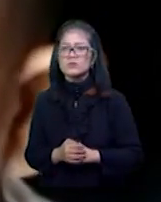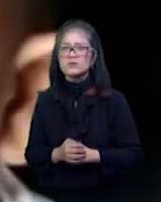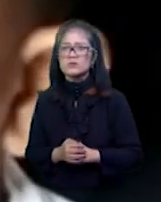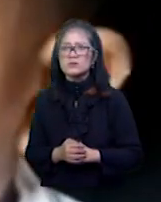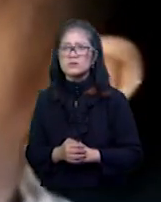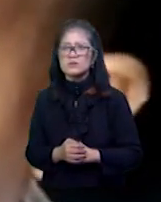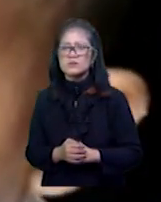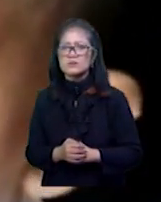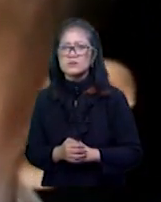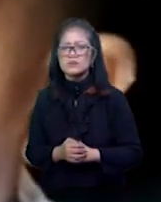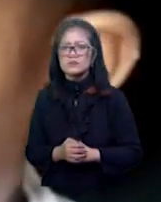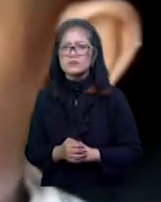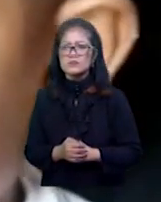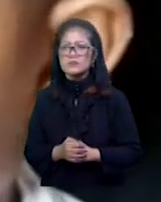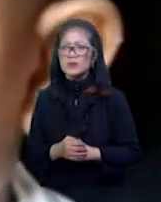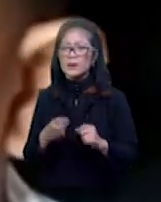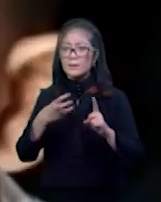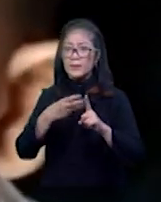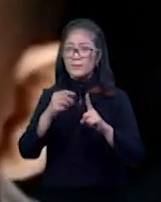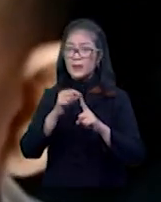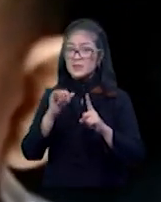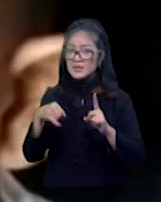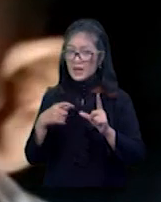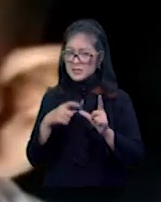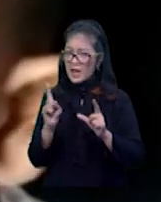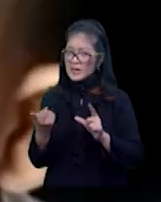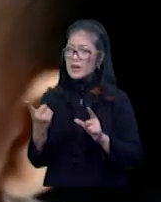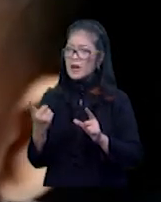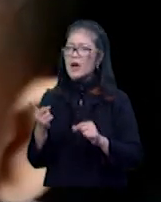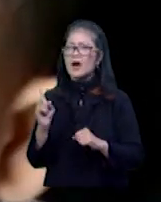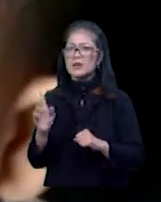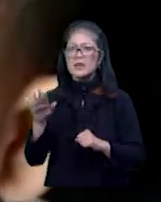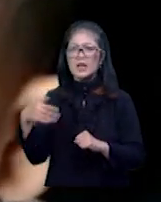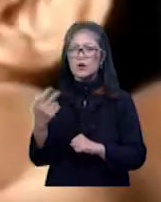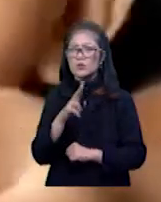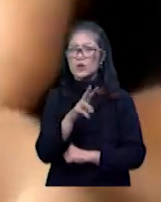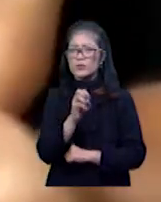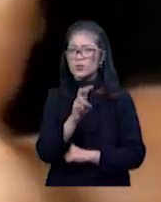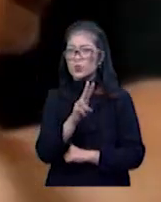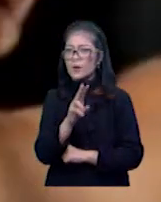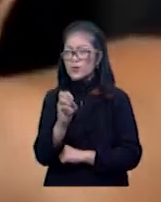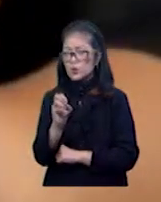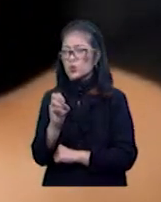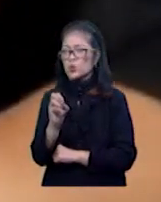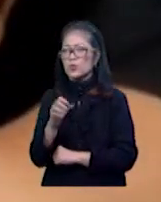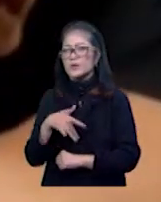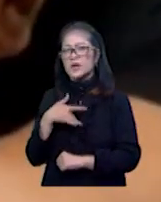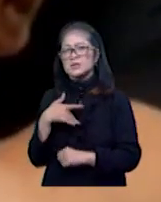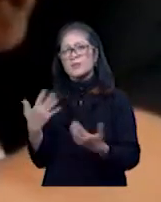Punya ini nggak, Ibu, punya BPJS? Punya BPJSG tahun 2020. Gimana perasaan Sedih, Ibu? Sedih, Pak.